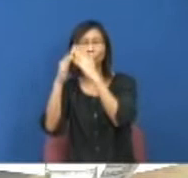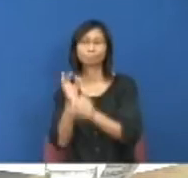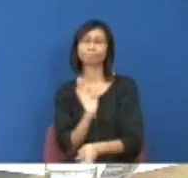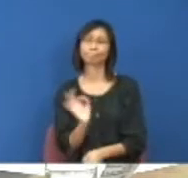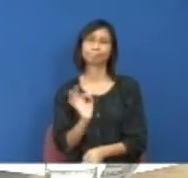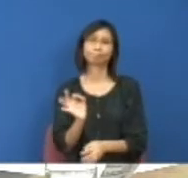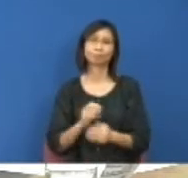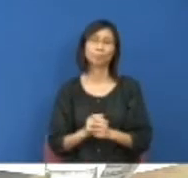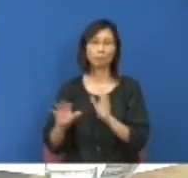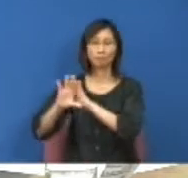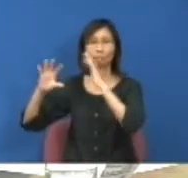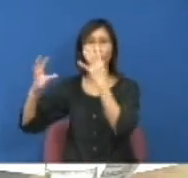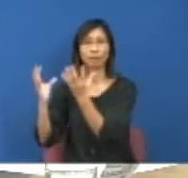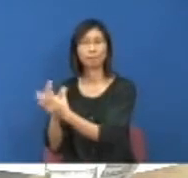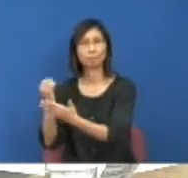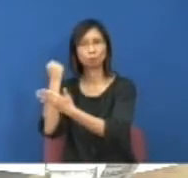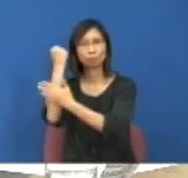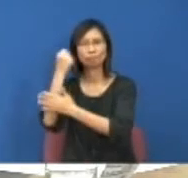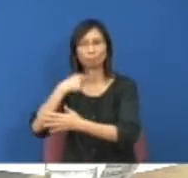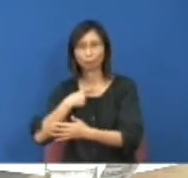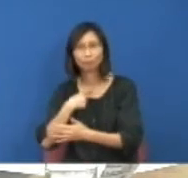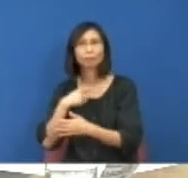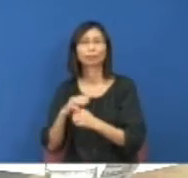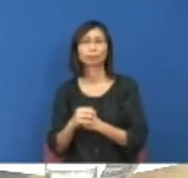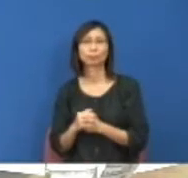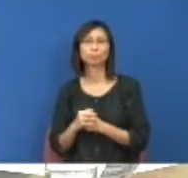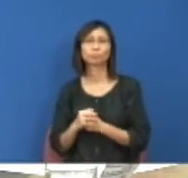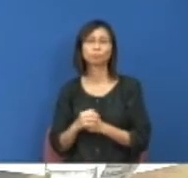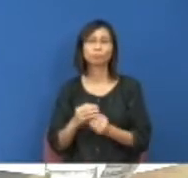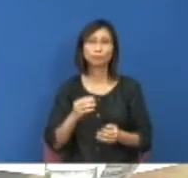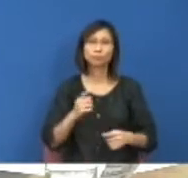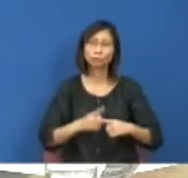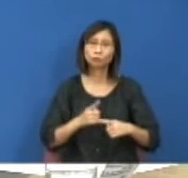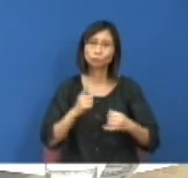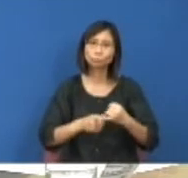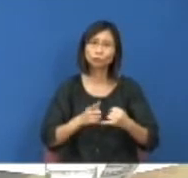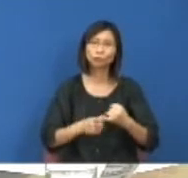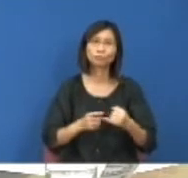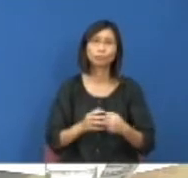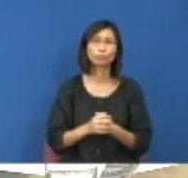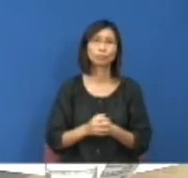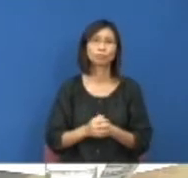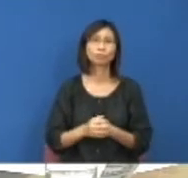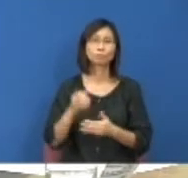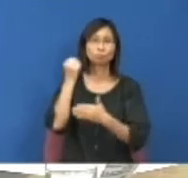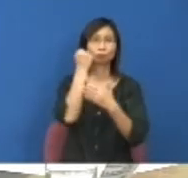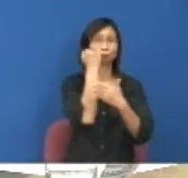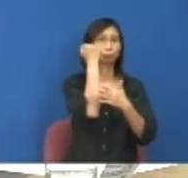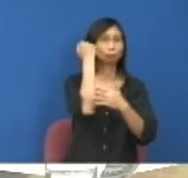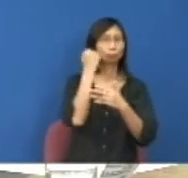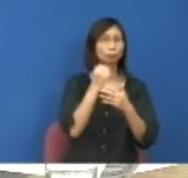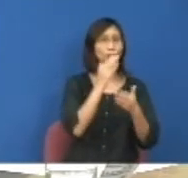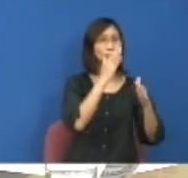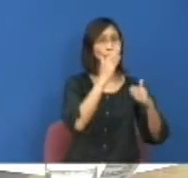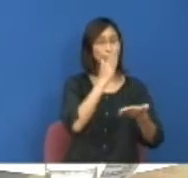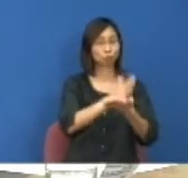班人又係要革命嘅喎，所以其實大家第三等級各個唔同嘅階層階級